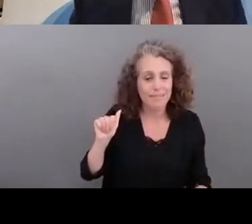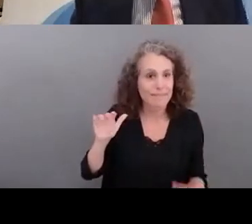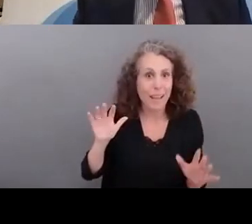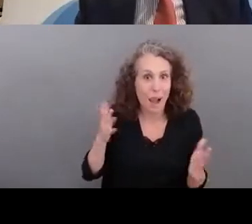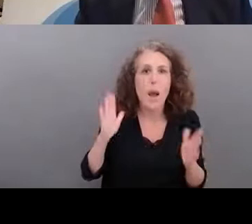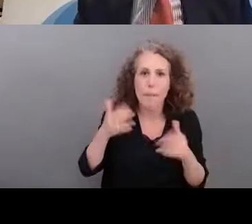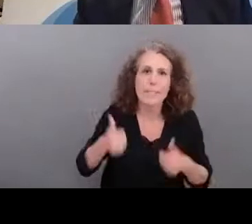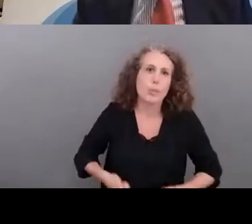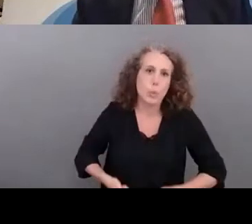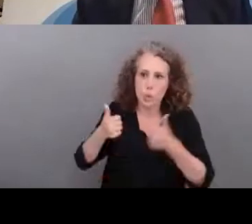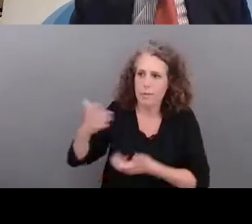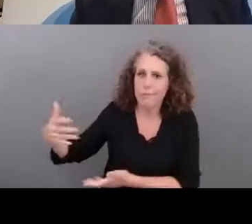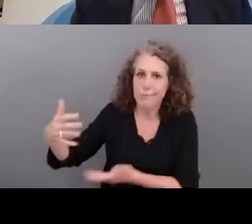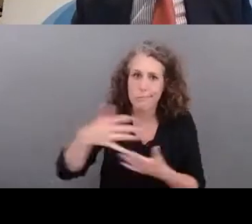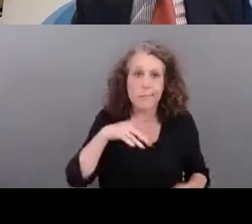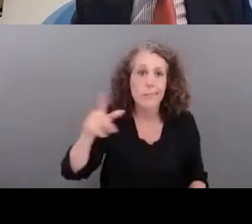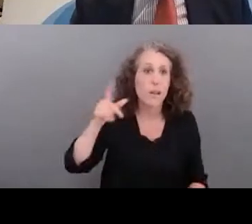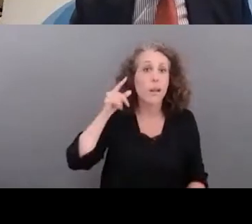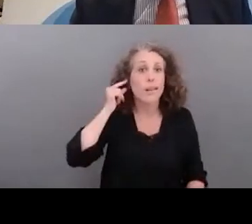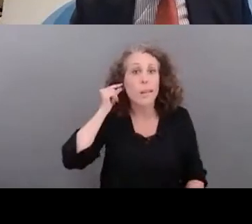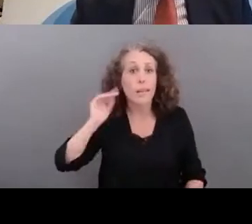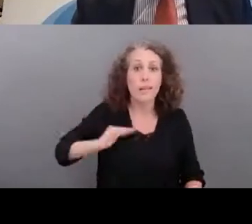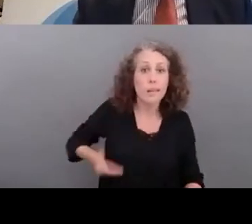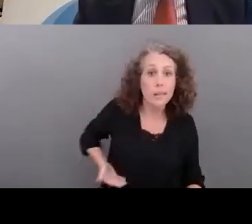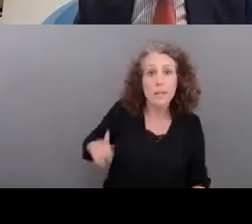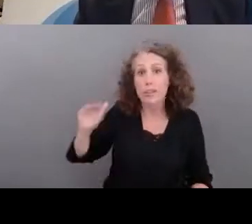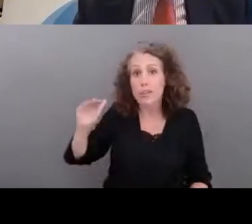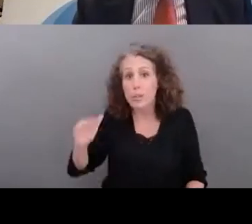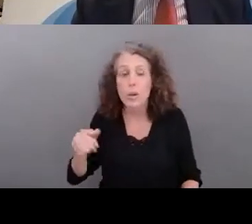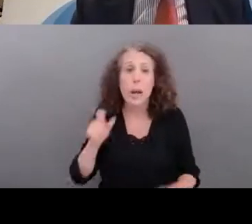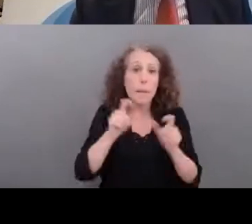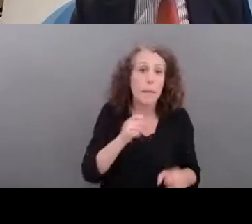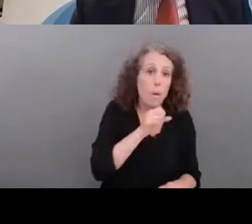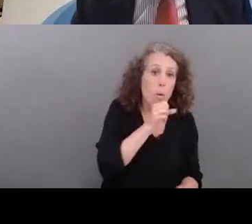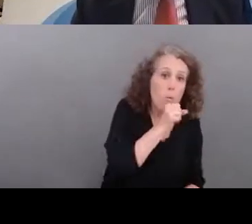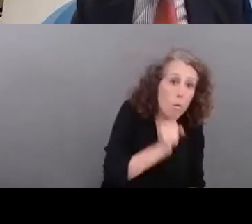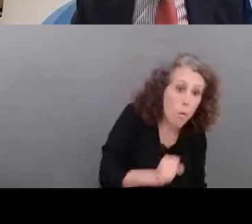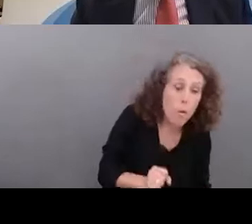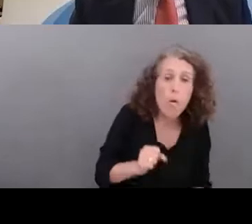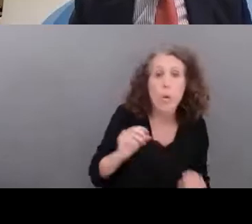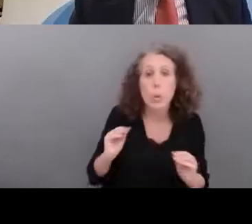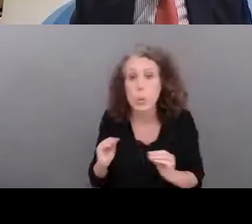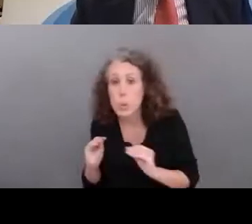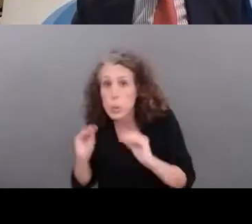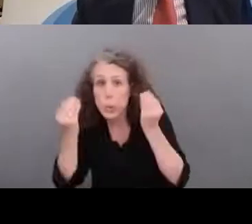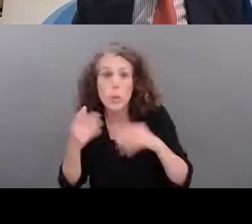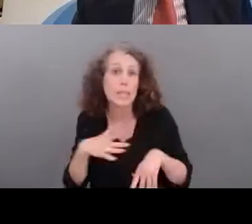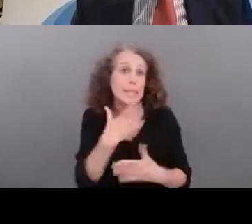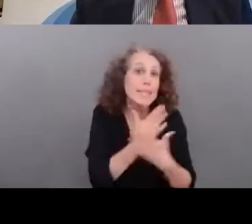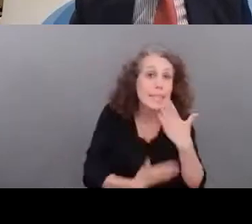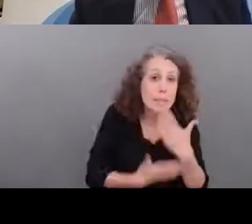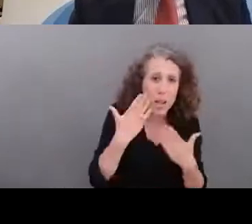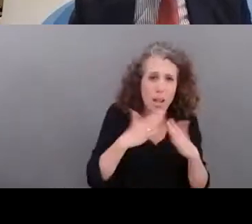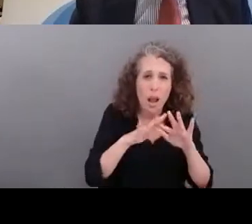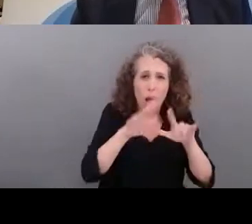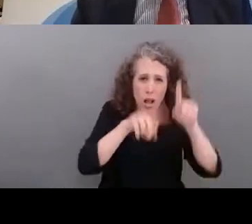personnes selon leurs besoins spécifiques, que ce soit les femmes, les filles, les personnes plus âgées ou les personnes handicapées. Il y a eu des